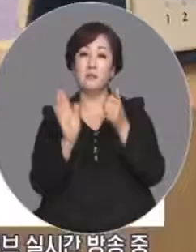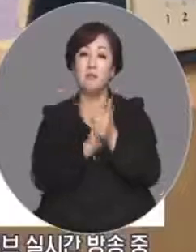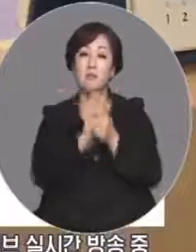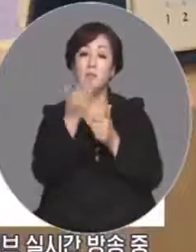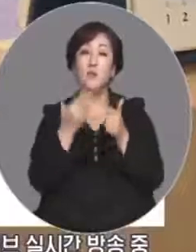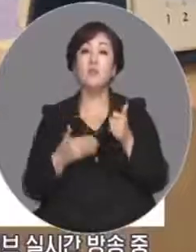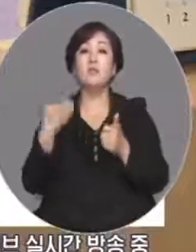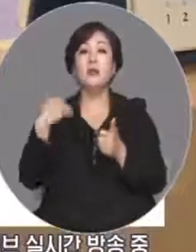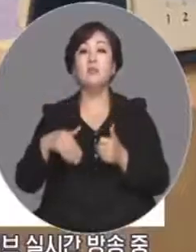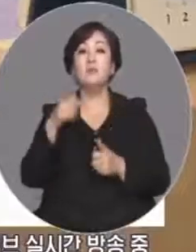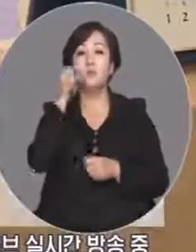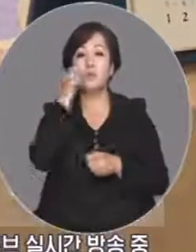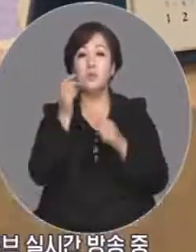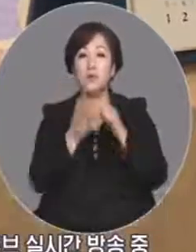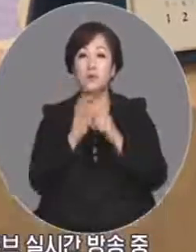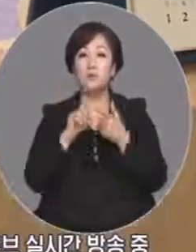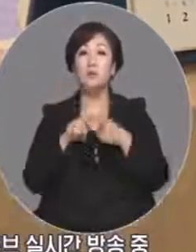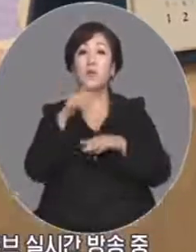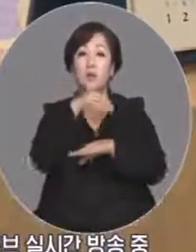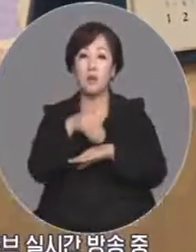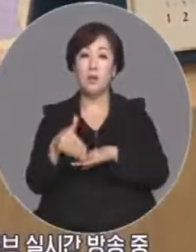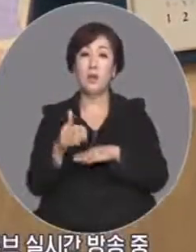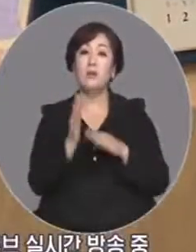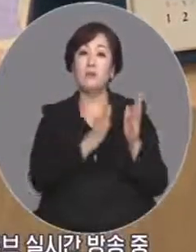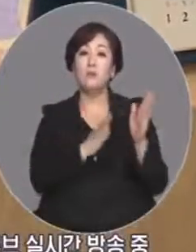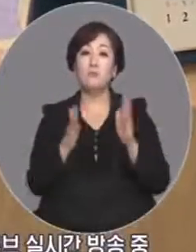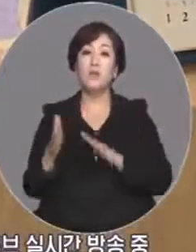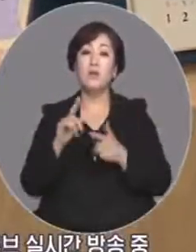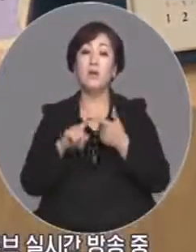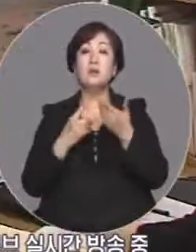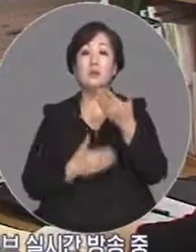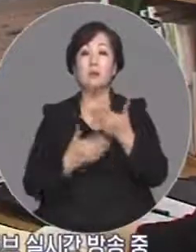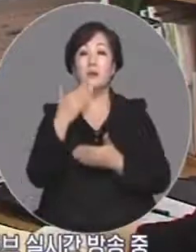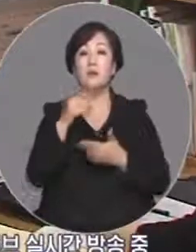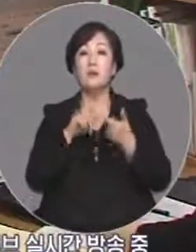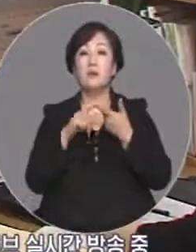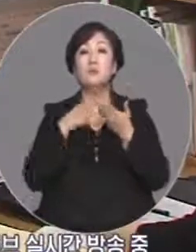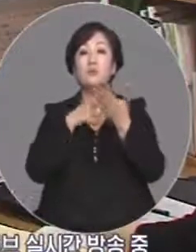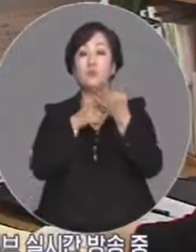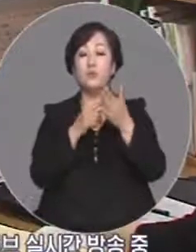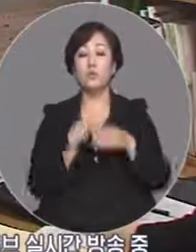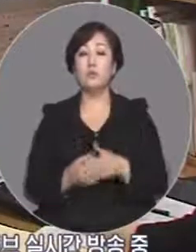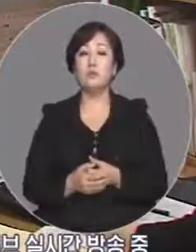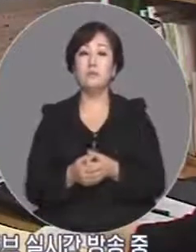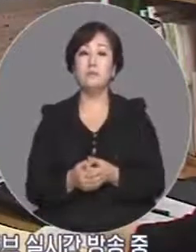받지 못하게 된다며 계획적 세입 세출 계획을 세워줄 것을 주문했습니다.